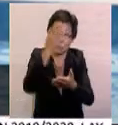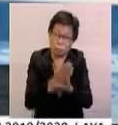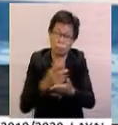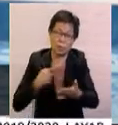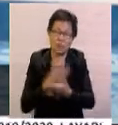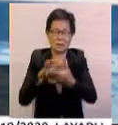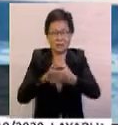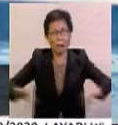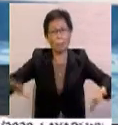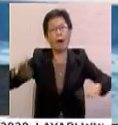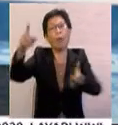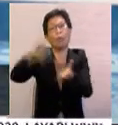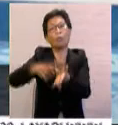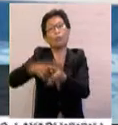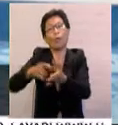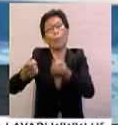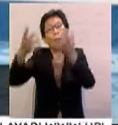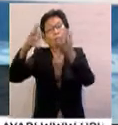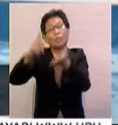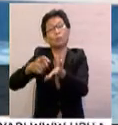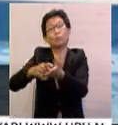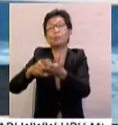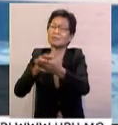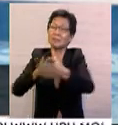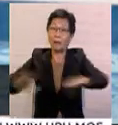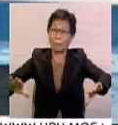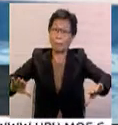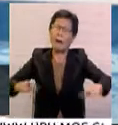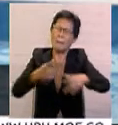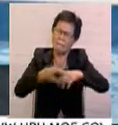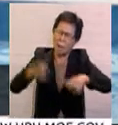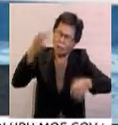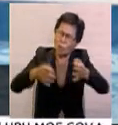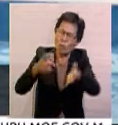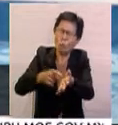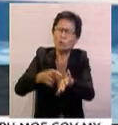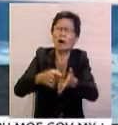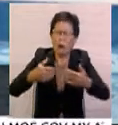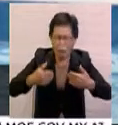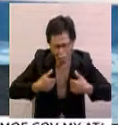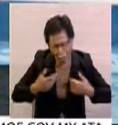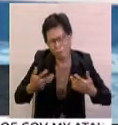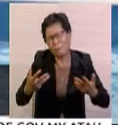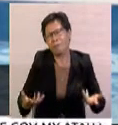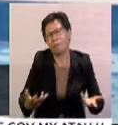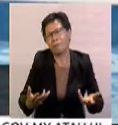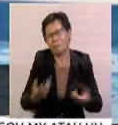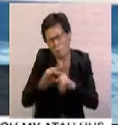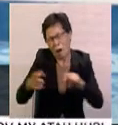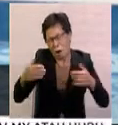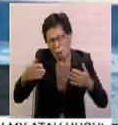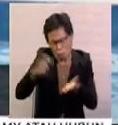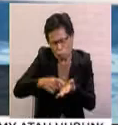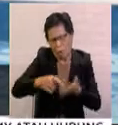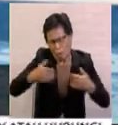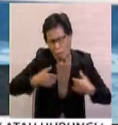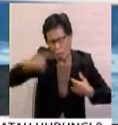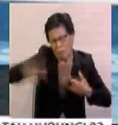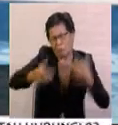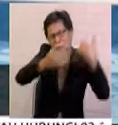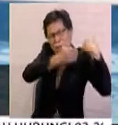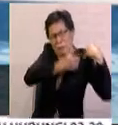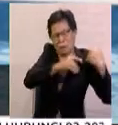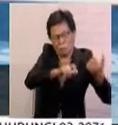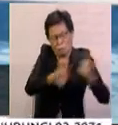negara daripada hutang sebanyak itu. Tetapi hutang masih ada yang perlu